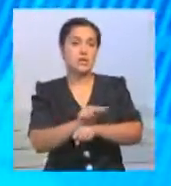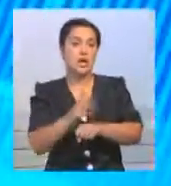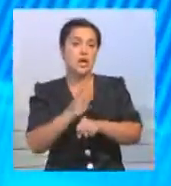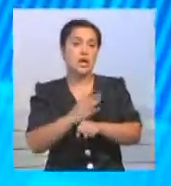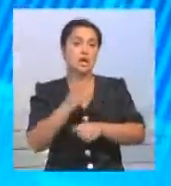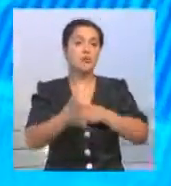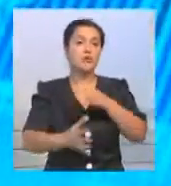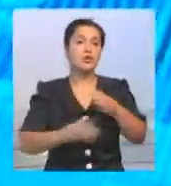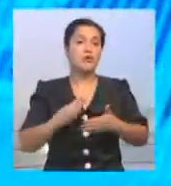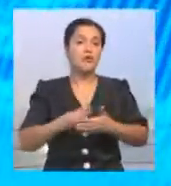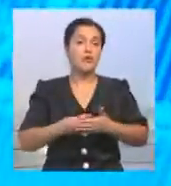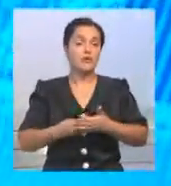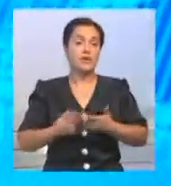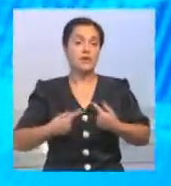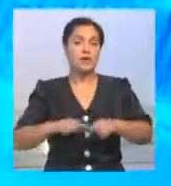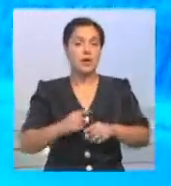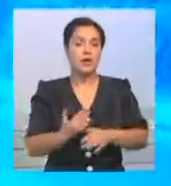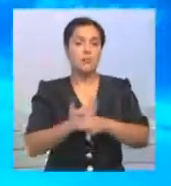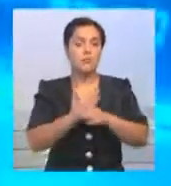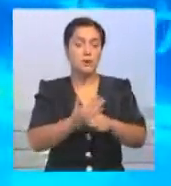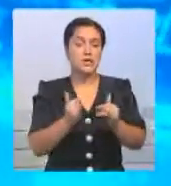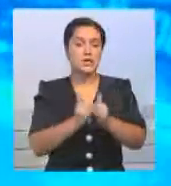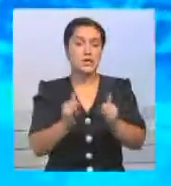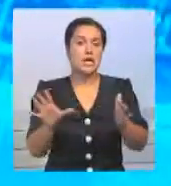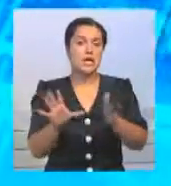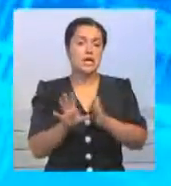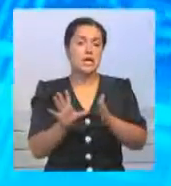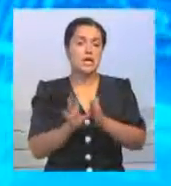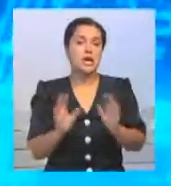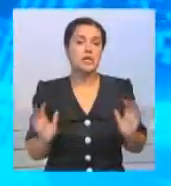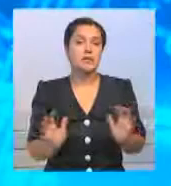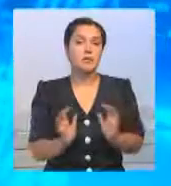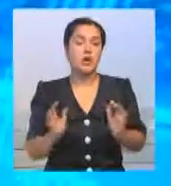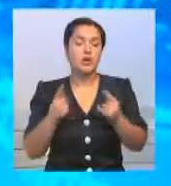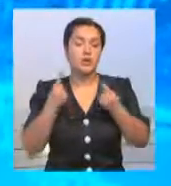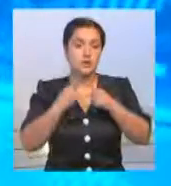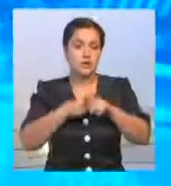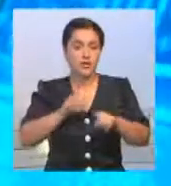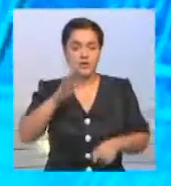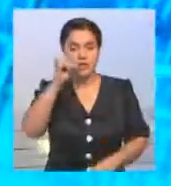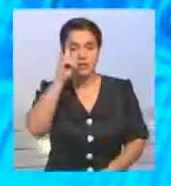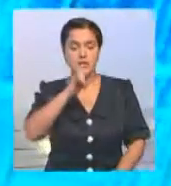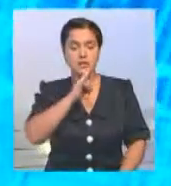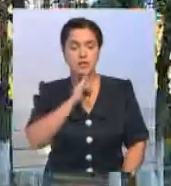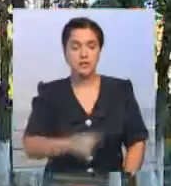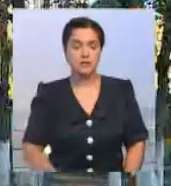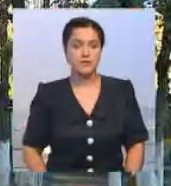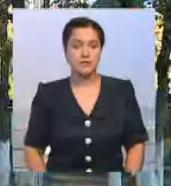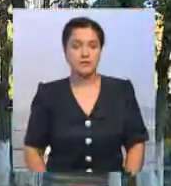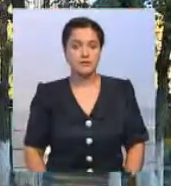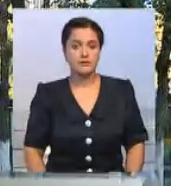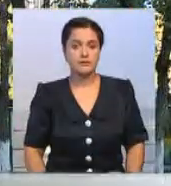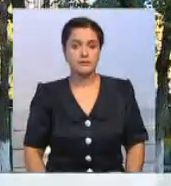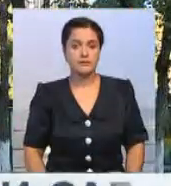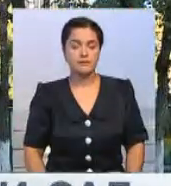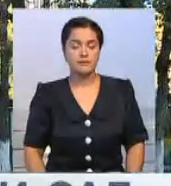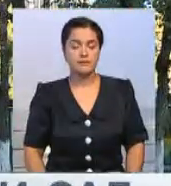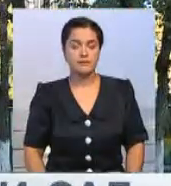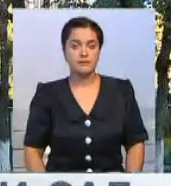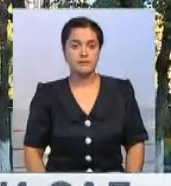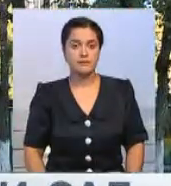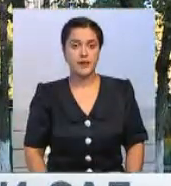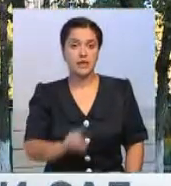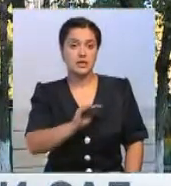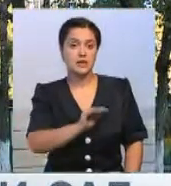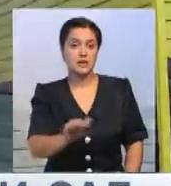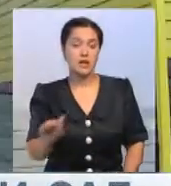Таким образом, Международный финансовый институт способствует развитию энергосберегающих технологий в нашей стране. Этот